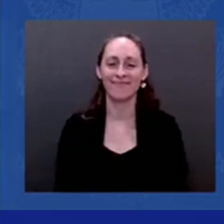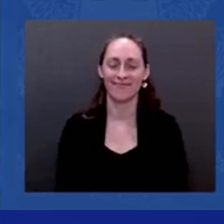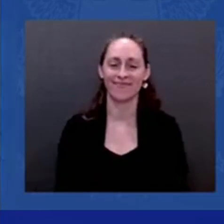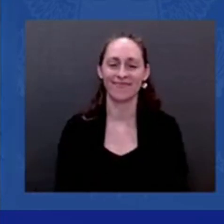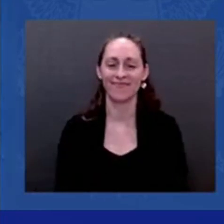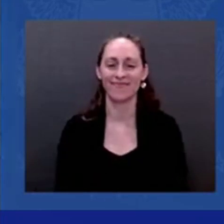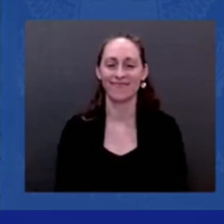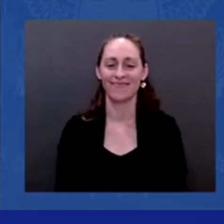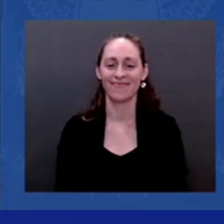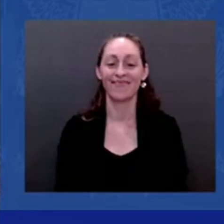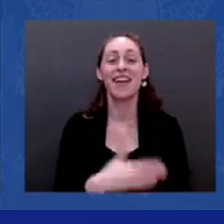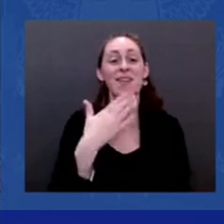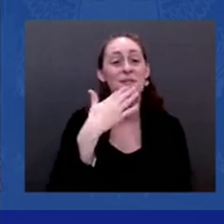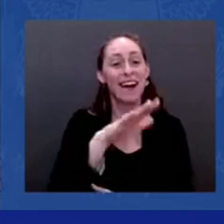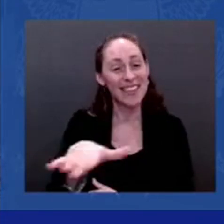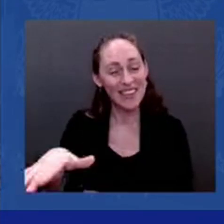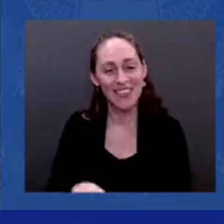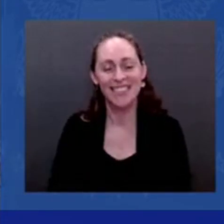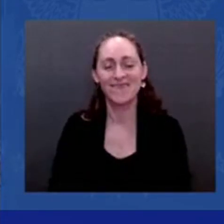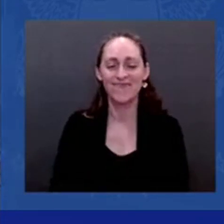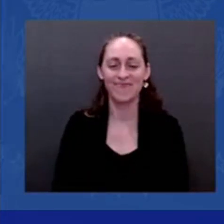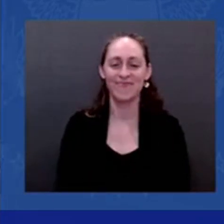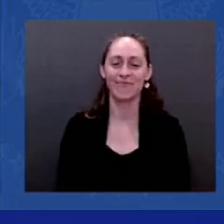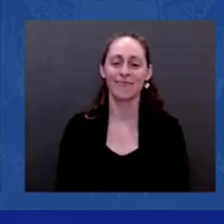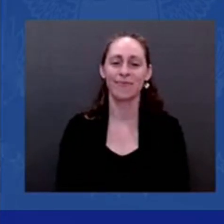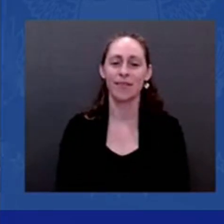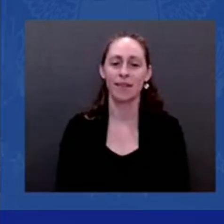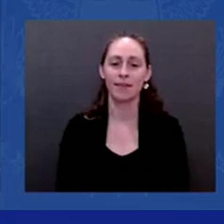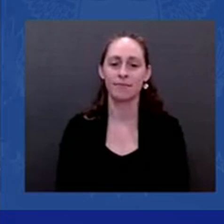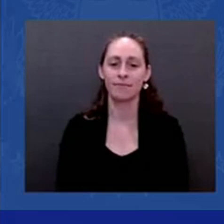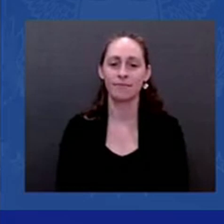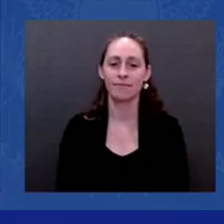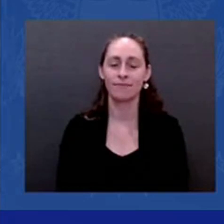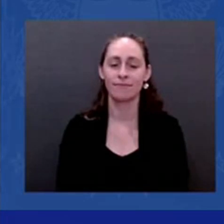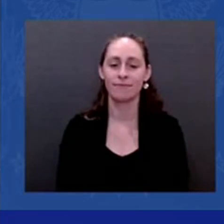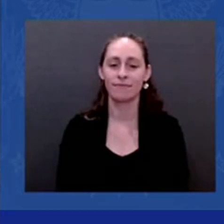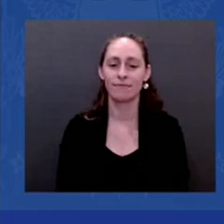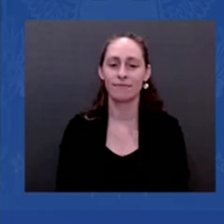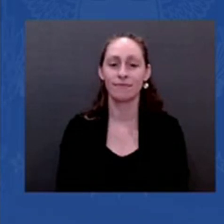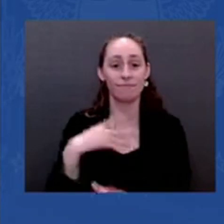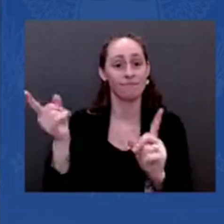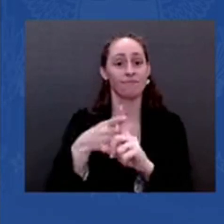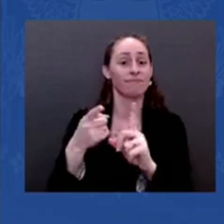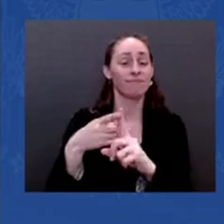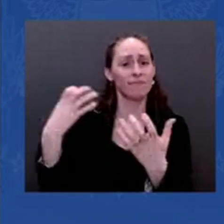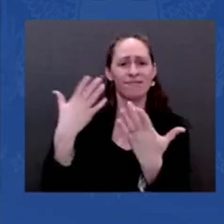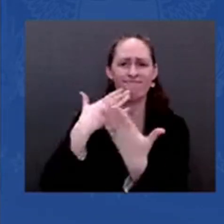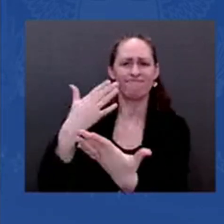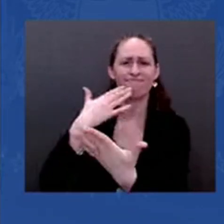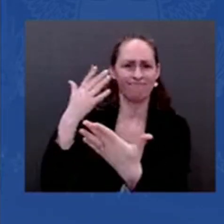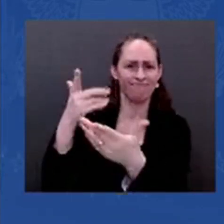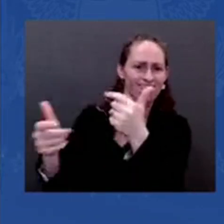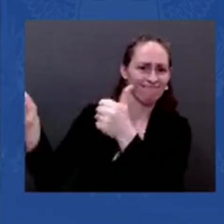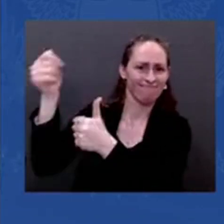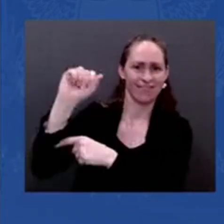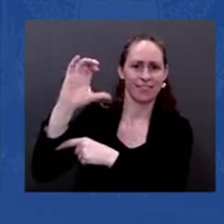e Ukrainës, atëherë nuk do të ketë më Nord Stream 2, tha zoti Biden, ne do të japim fund këtij projekti. Biden i bëri